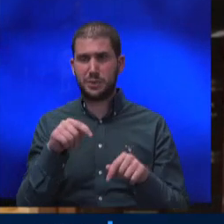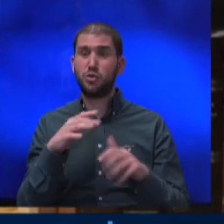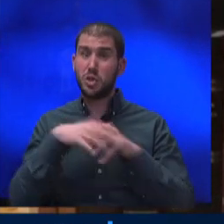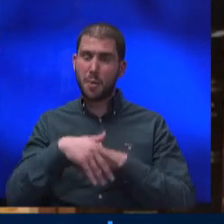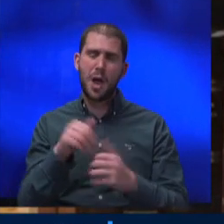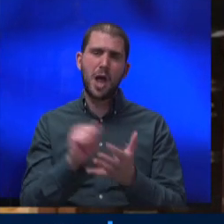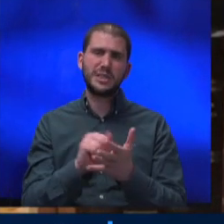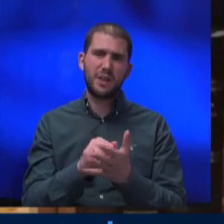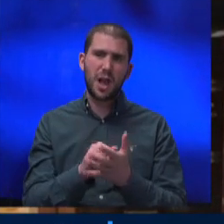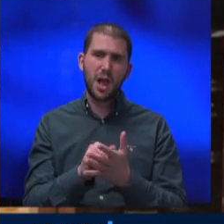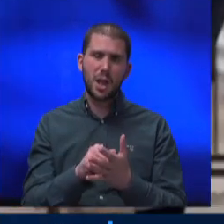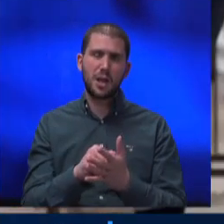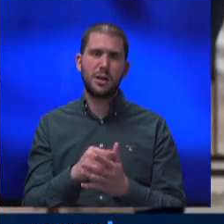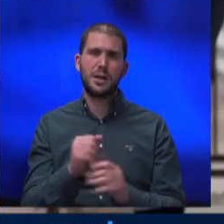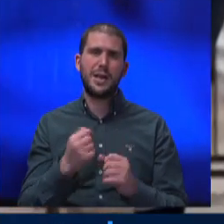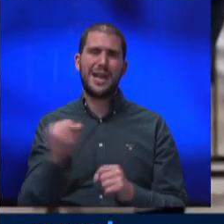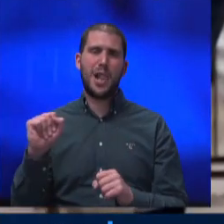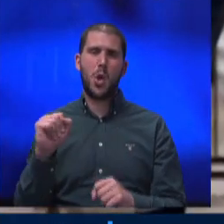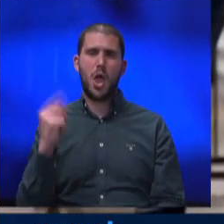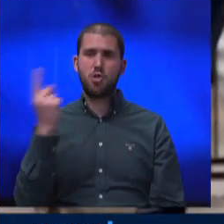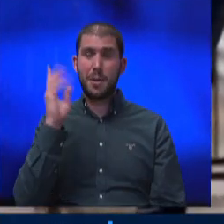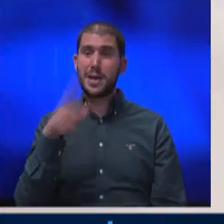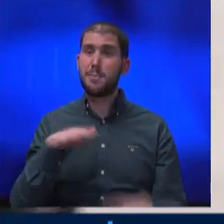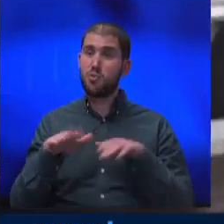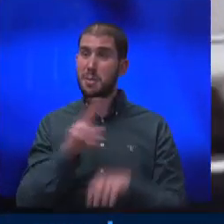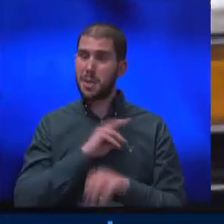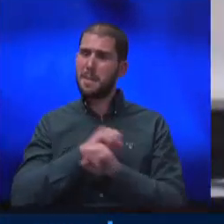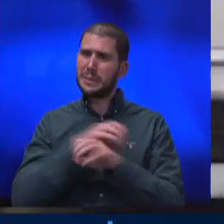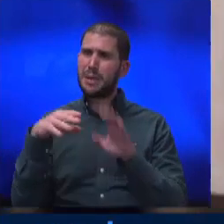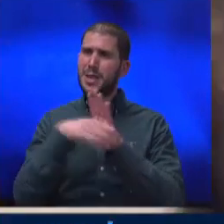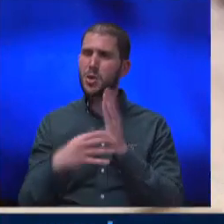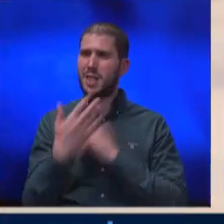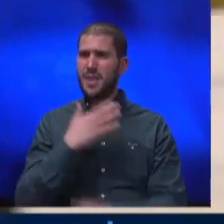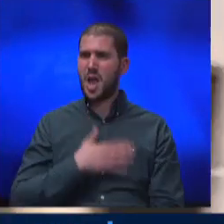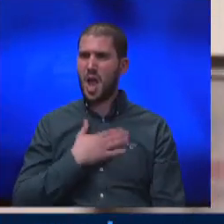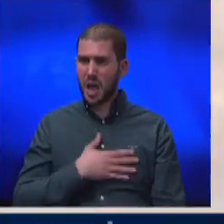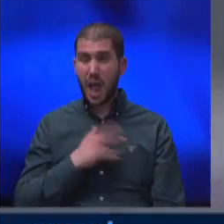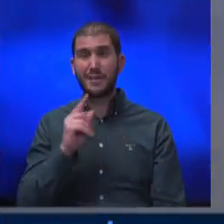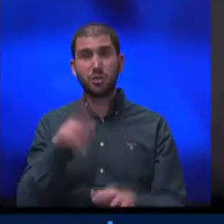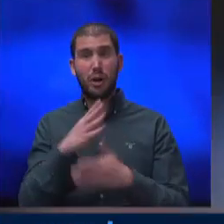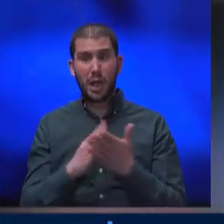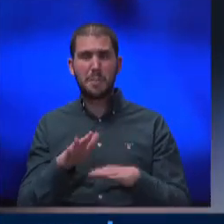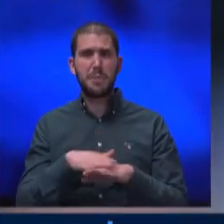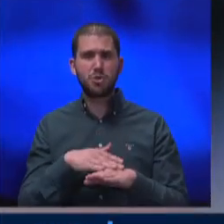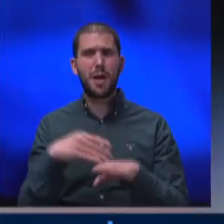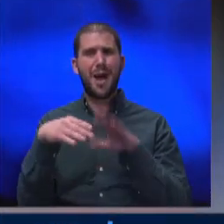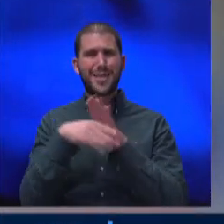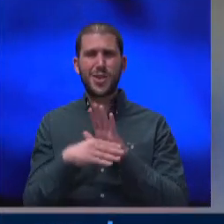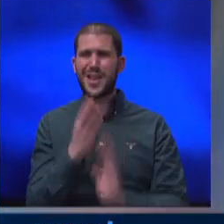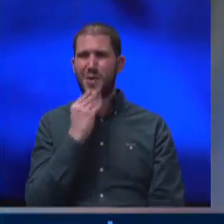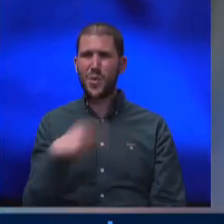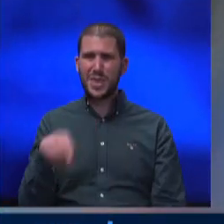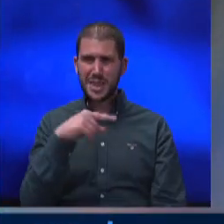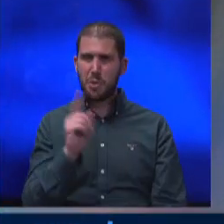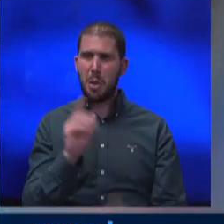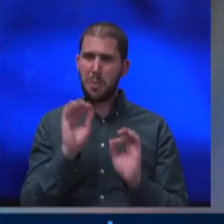God forbid, a chilul Hashem. גם ממשלת בריטניה פרסמה הנחיות לקראת החג, אבל יש כאלה שמרגישים שההנחיות ליהודים לא